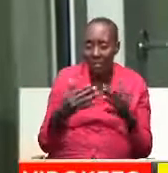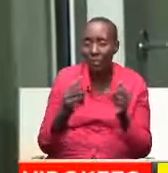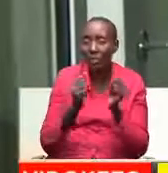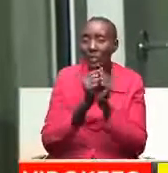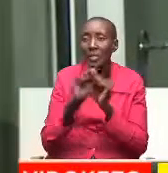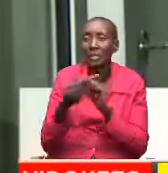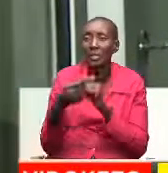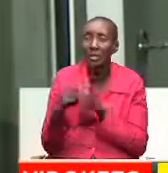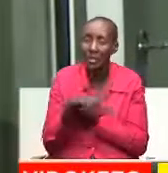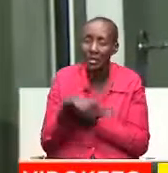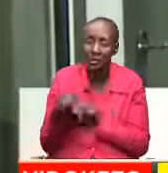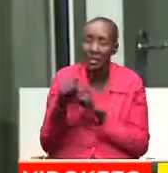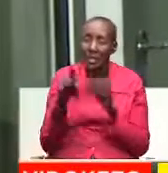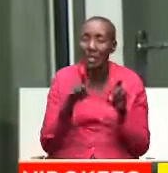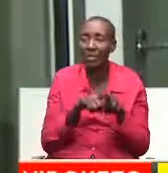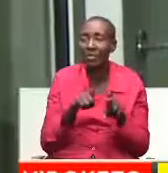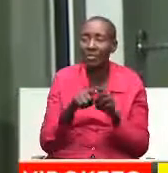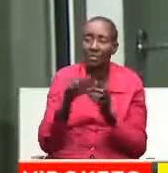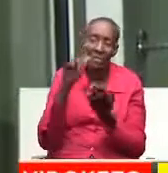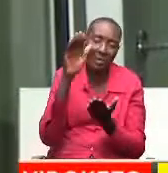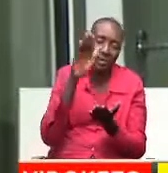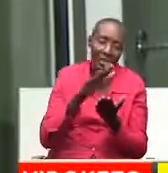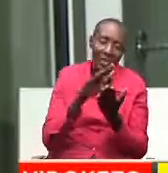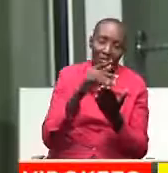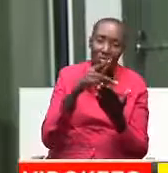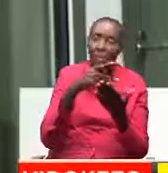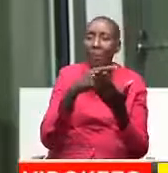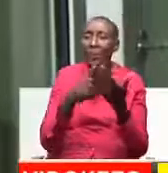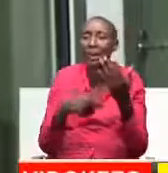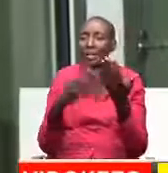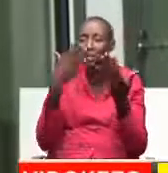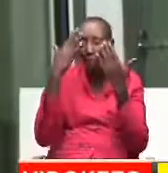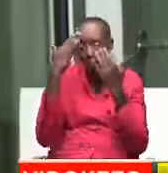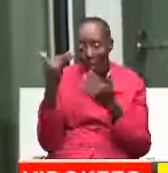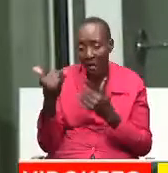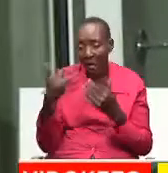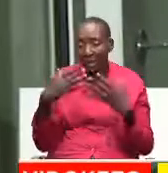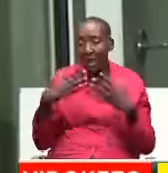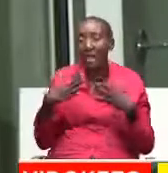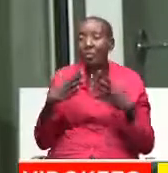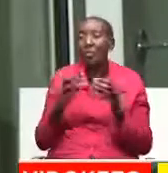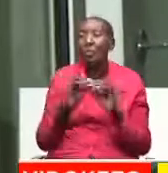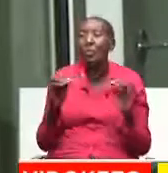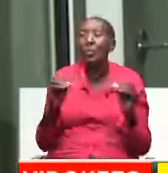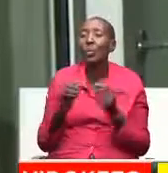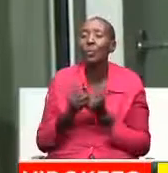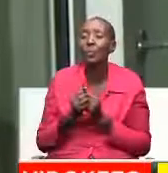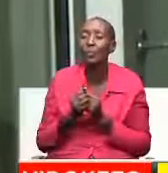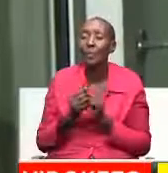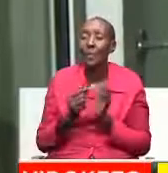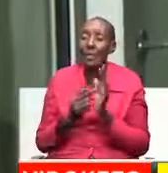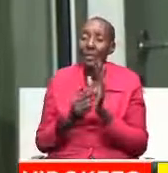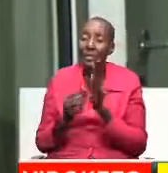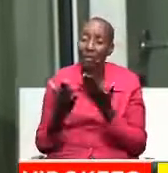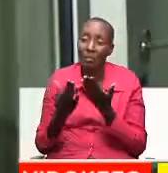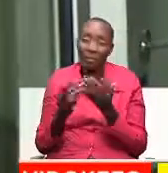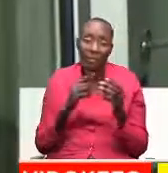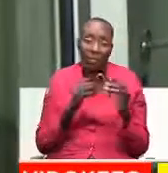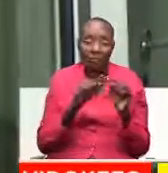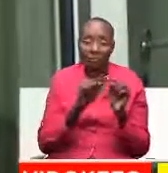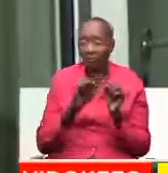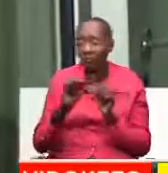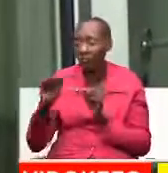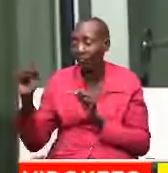hata sisi tumeagusha bei juu hasina watu. Sasa ukiangalia hapa kuanzia pale mpaka mwisho hakuna